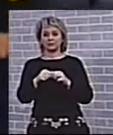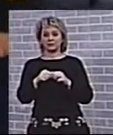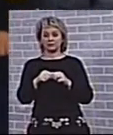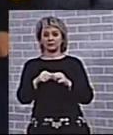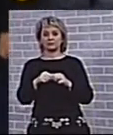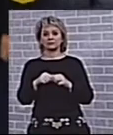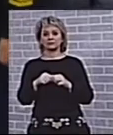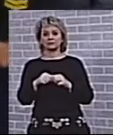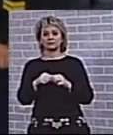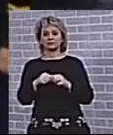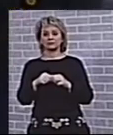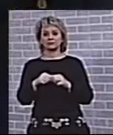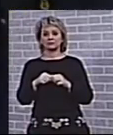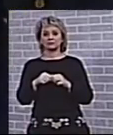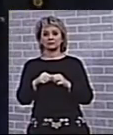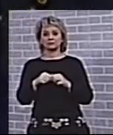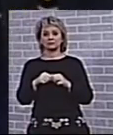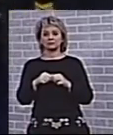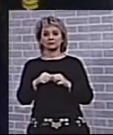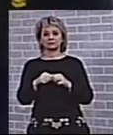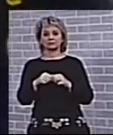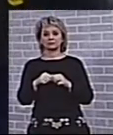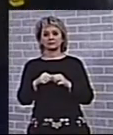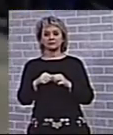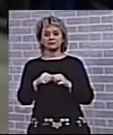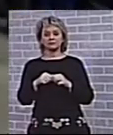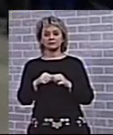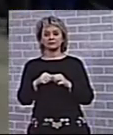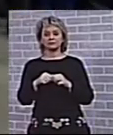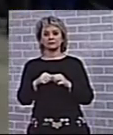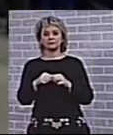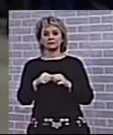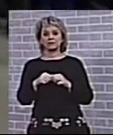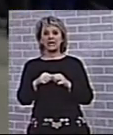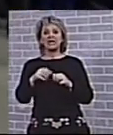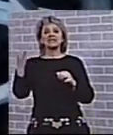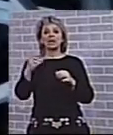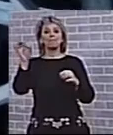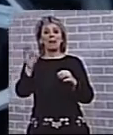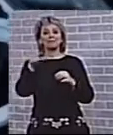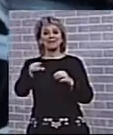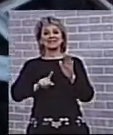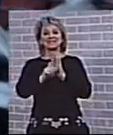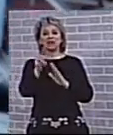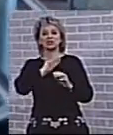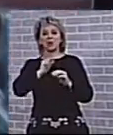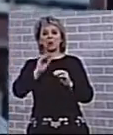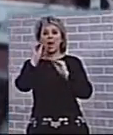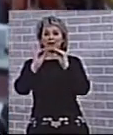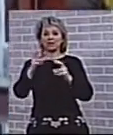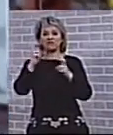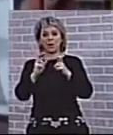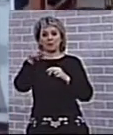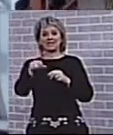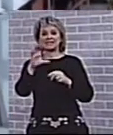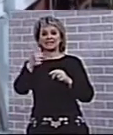Историческая Исторический момент. Старт работы обогатительной